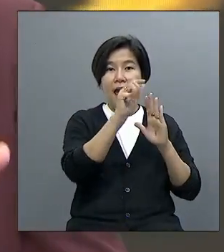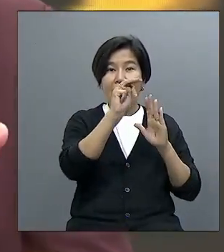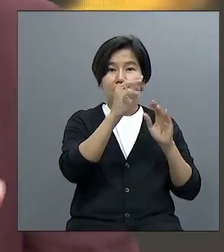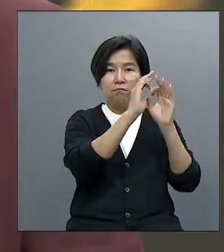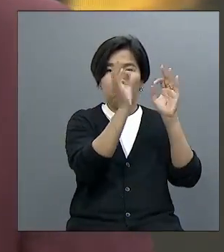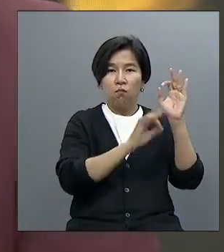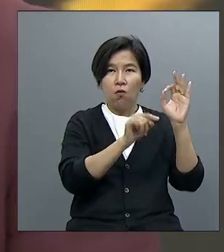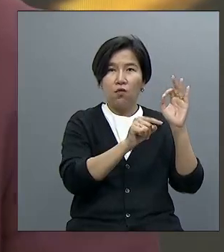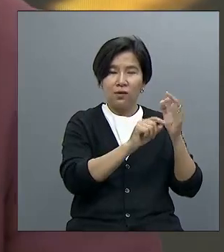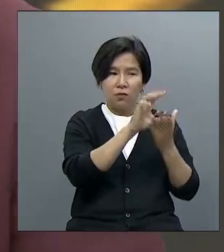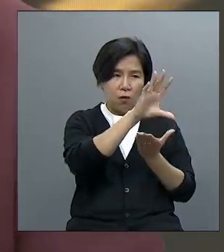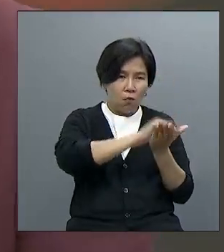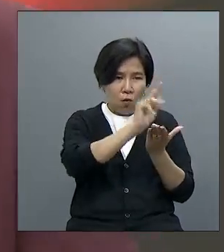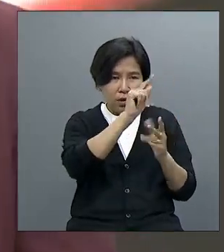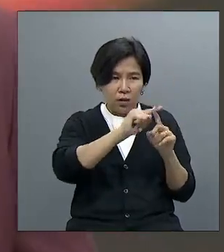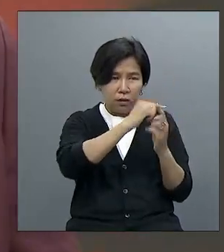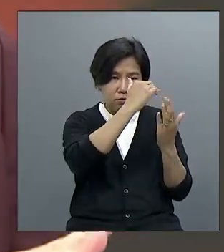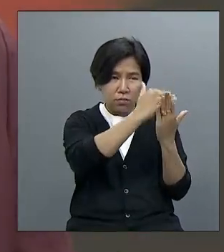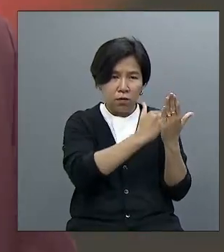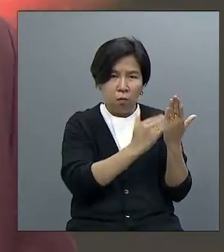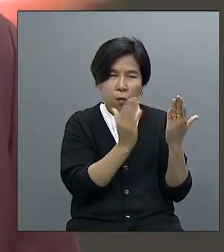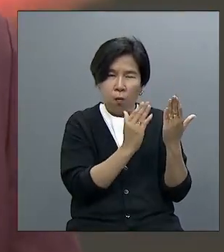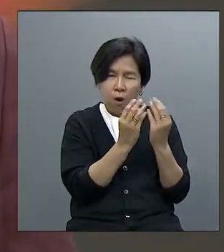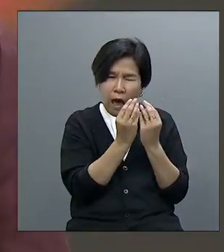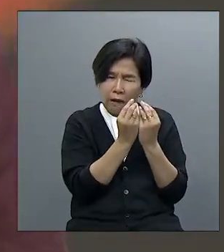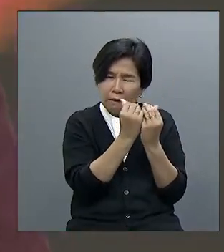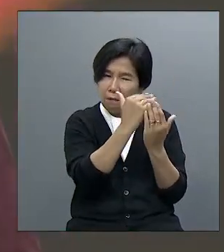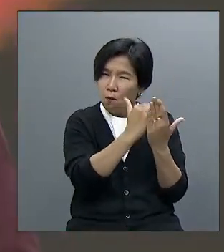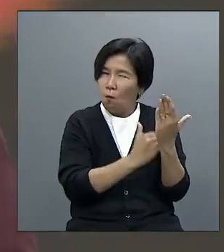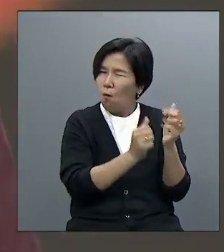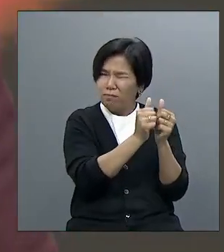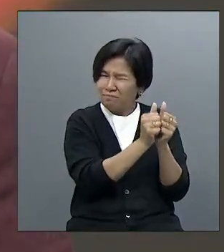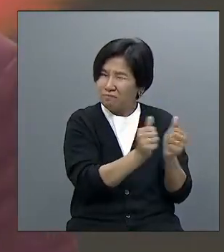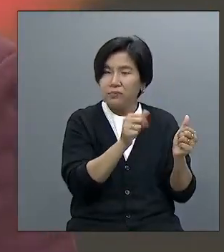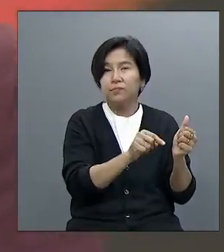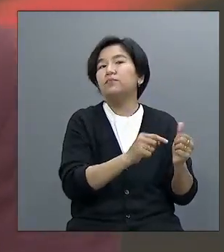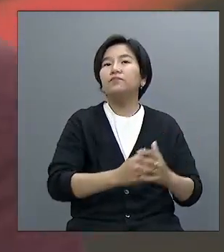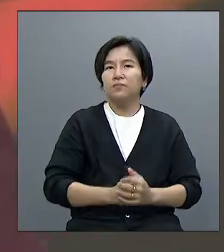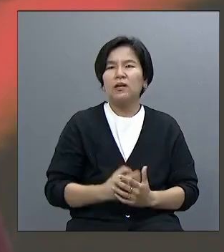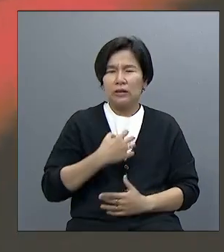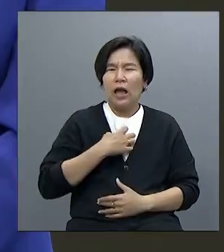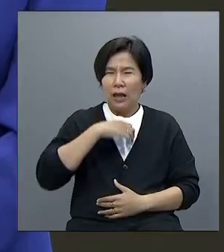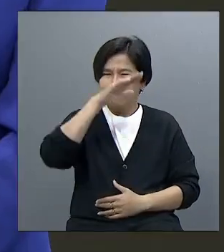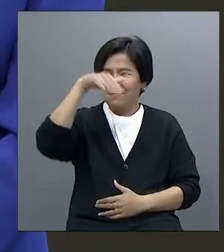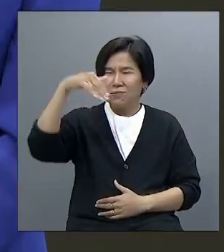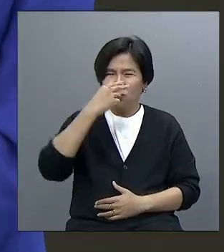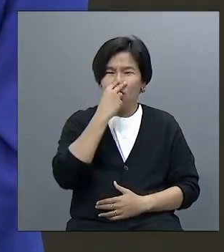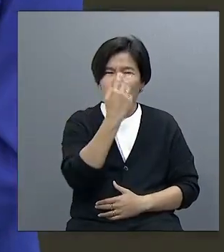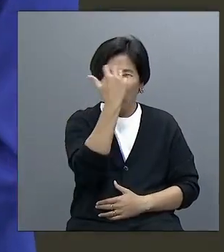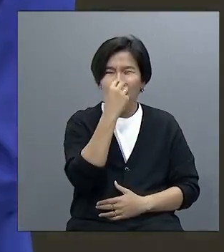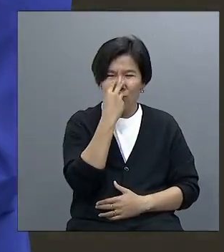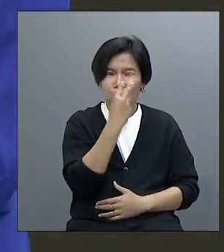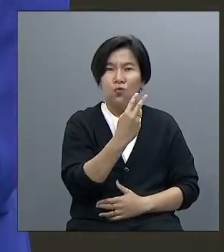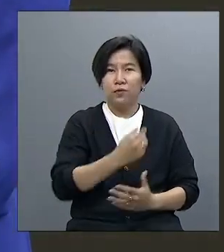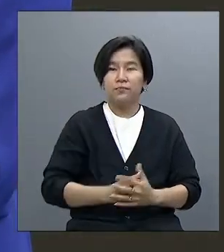บหาข้อมูลทุกอย่างมาแน่นมากแล้วพูดได้เลยว่าโอ้โหบทเรื่องนี้สมบูรณ์แบบ อ ยากให้ชม เรียกว่าเต็มที่ทั้งเบื้องหน้าเ